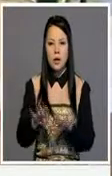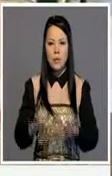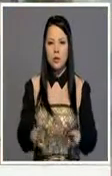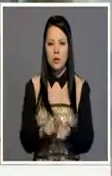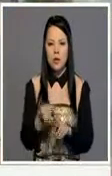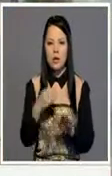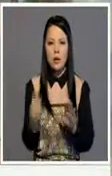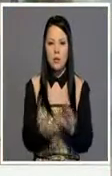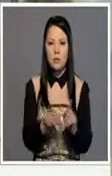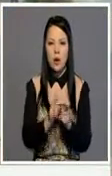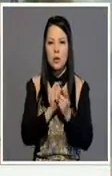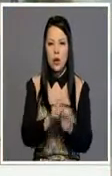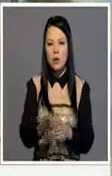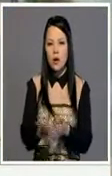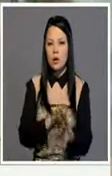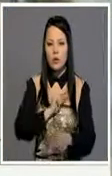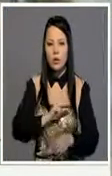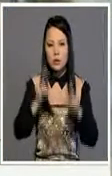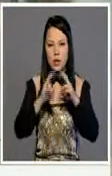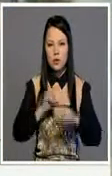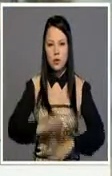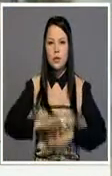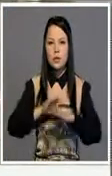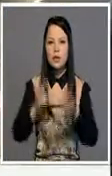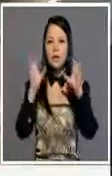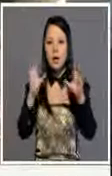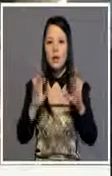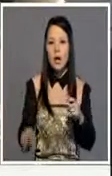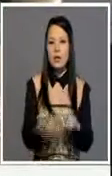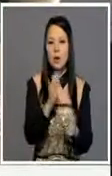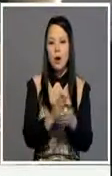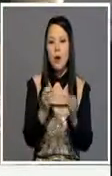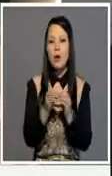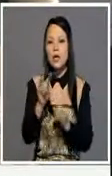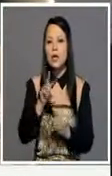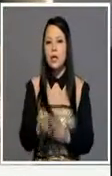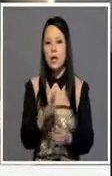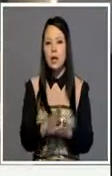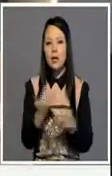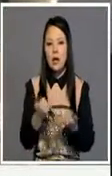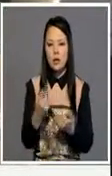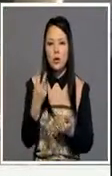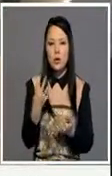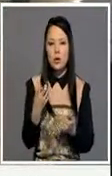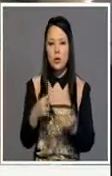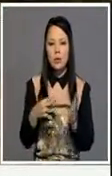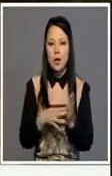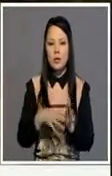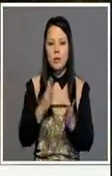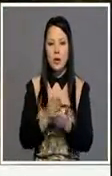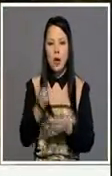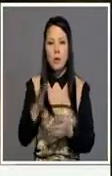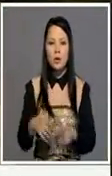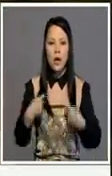қарсы күрес департаментінің шұғыл тексеру кезінде заңсыз өндіріс орнының бірінен 10 литр спирт, 428 сауда саттыққа дайындалған